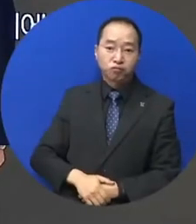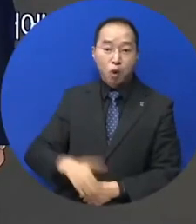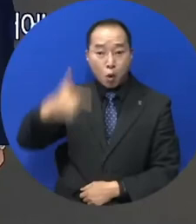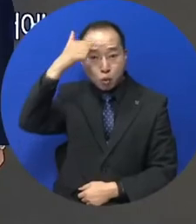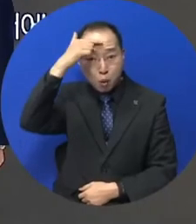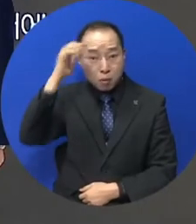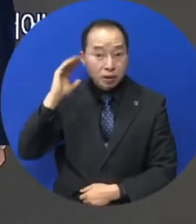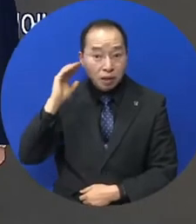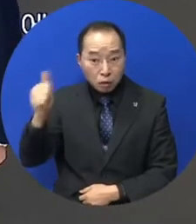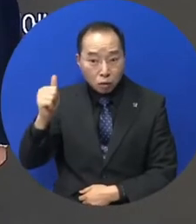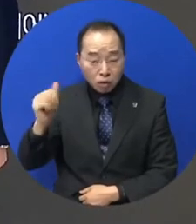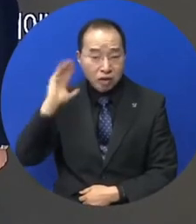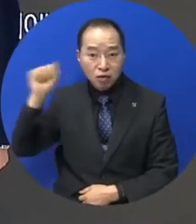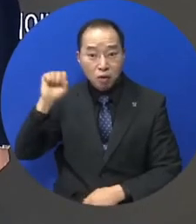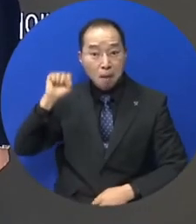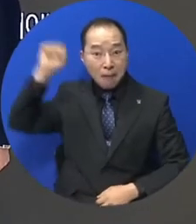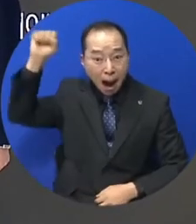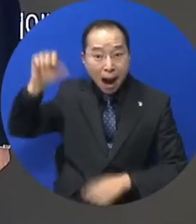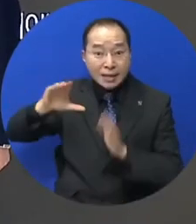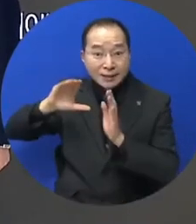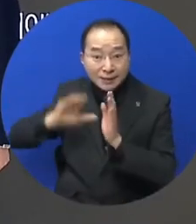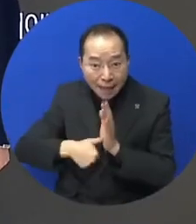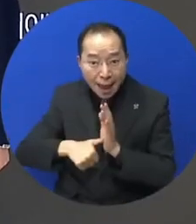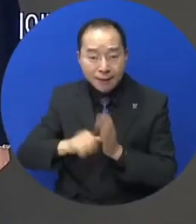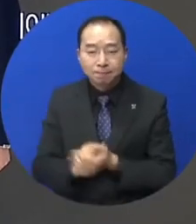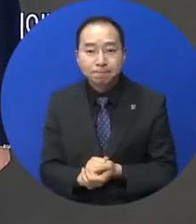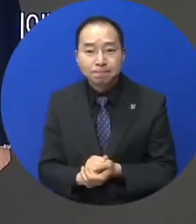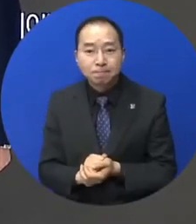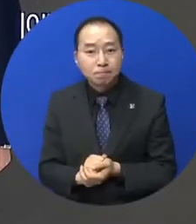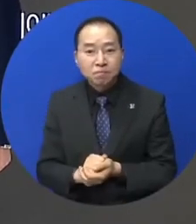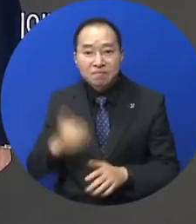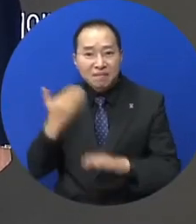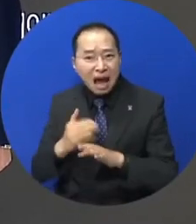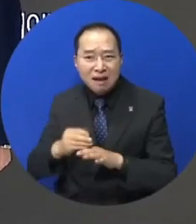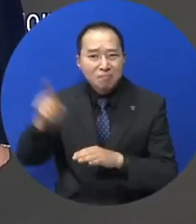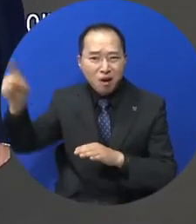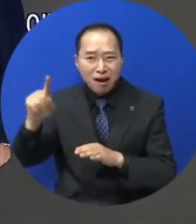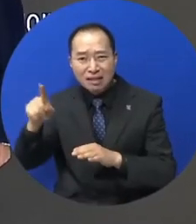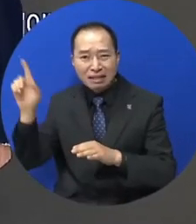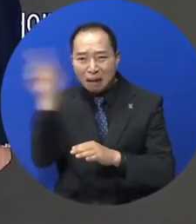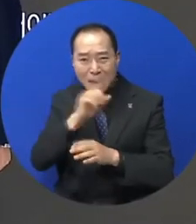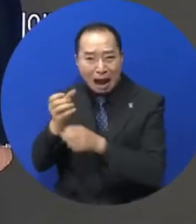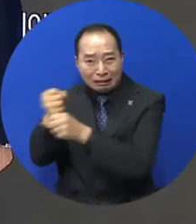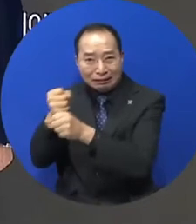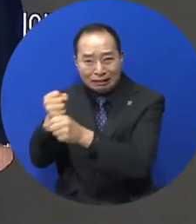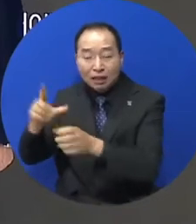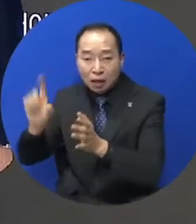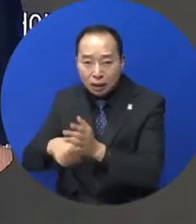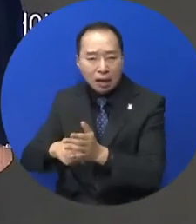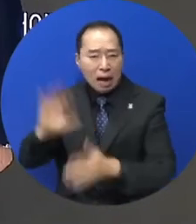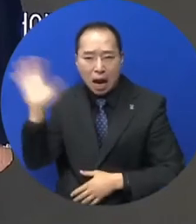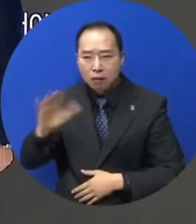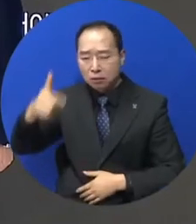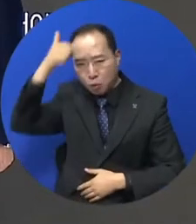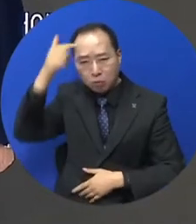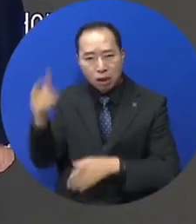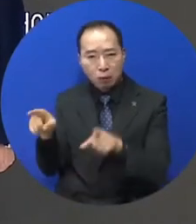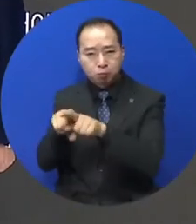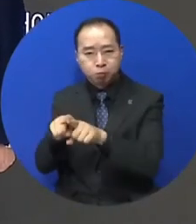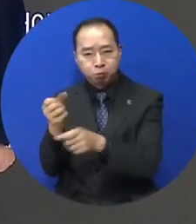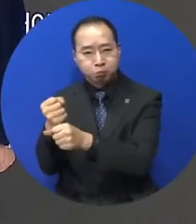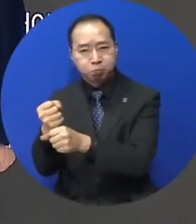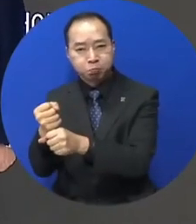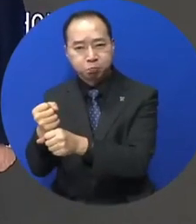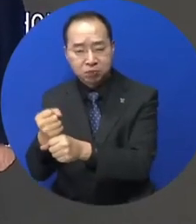후보가 되었을 때 후단협 소속 의원들이 후보를 사퇴하라고 흔들 때 저는 노무현 대통령을 지켜서